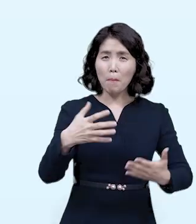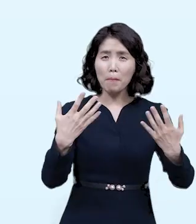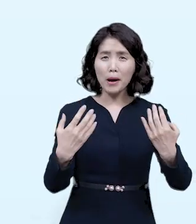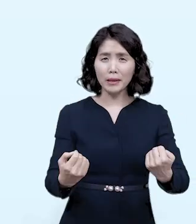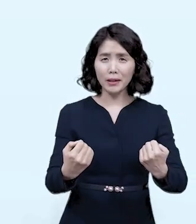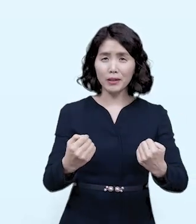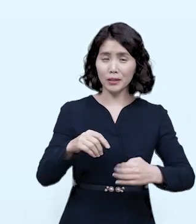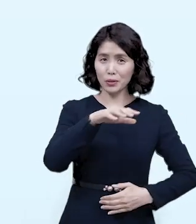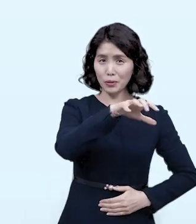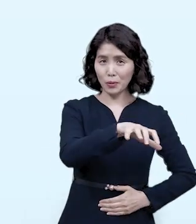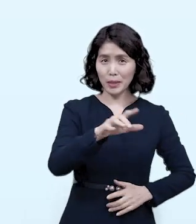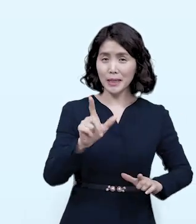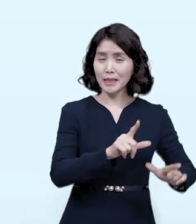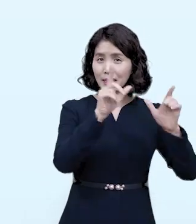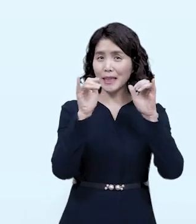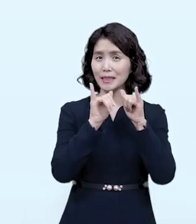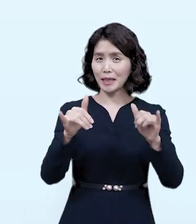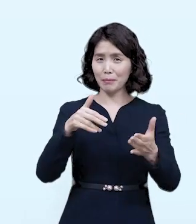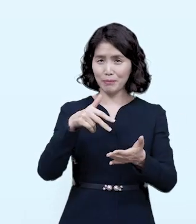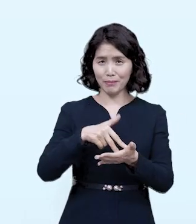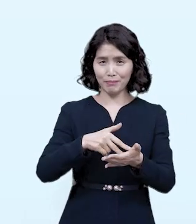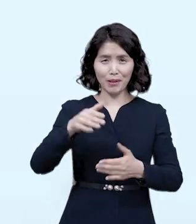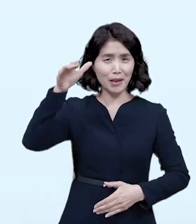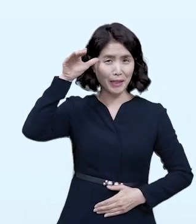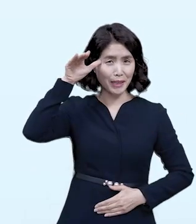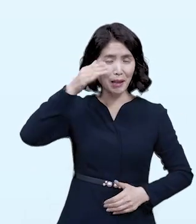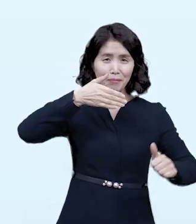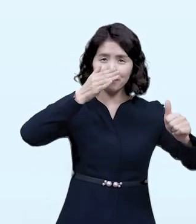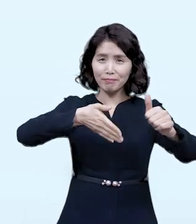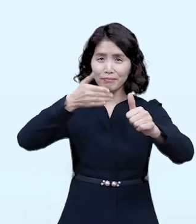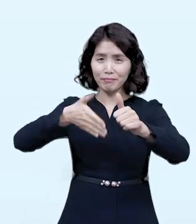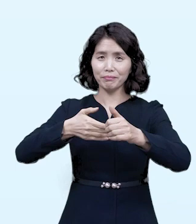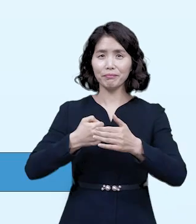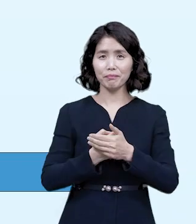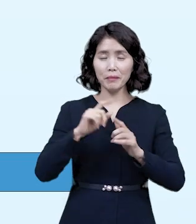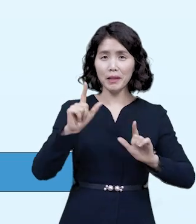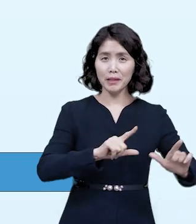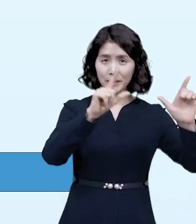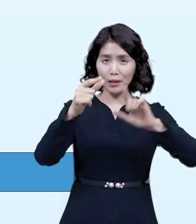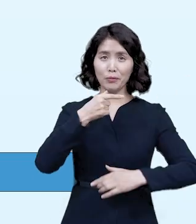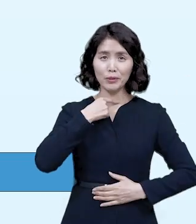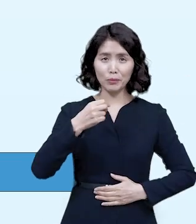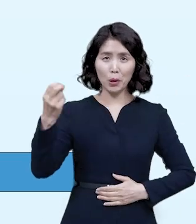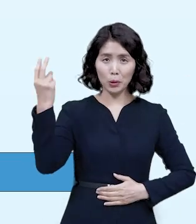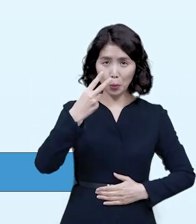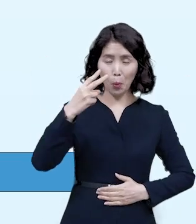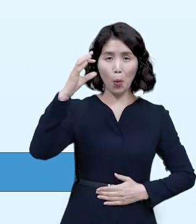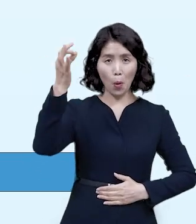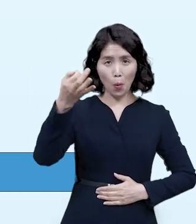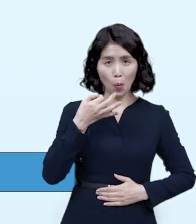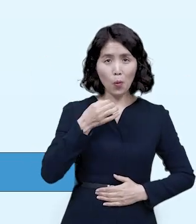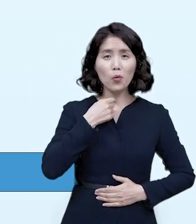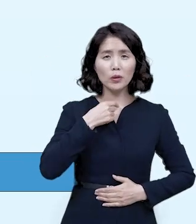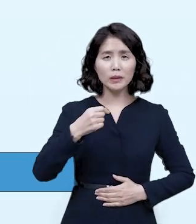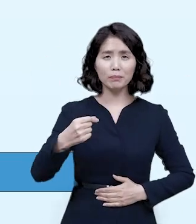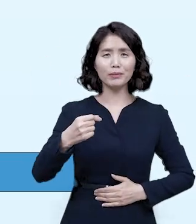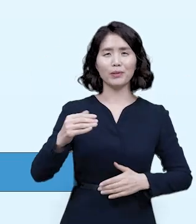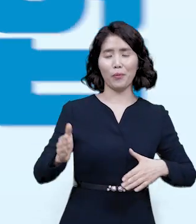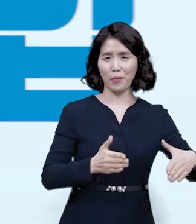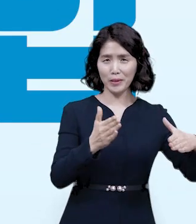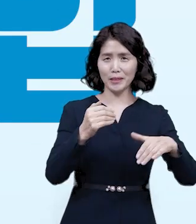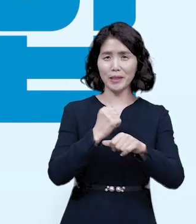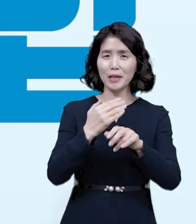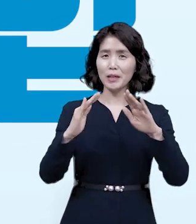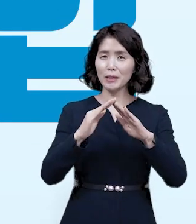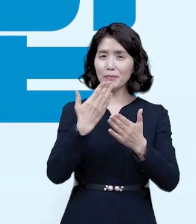많이 있잖아요. 그런 지역에 사시는 분들도 기대해 보셔도 좋을 것 같아요. 살고 싶고 또 찾고 싶은 동네를 만들기 위한